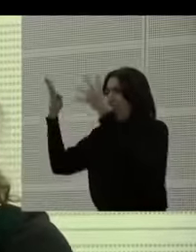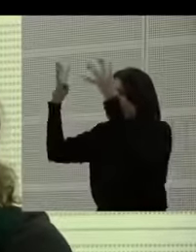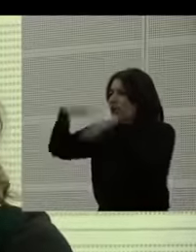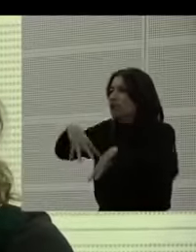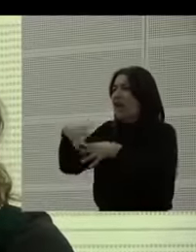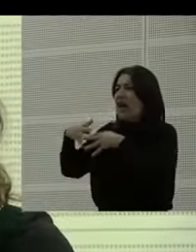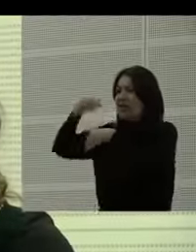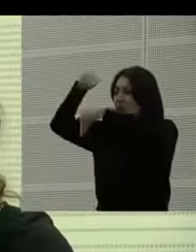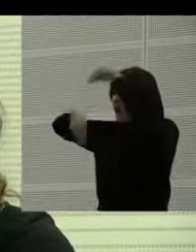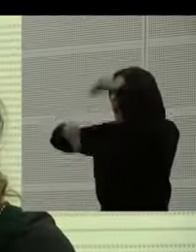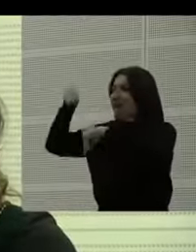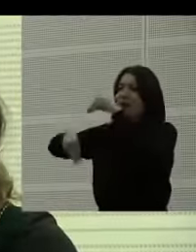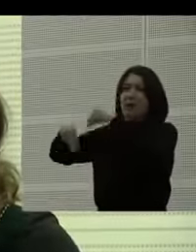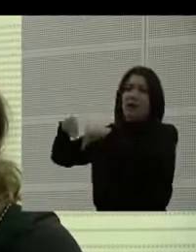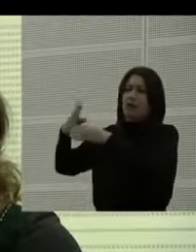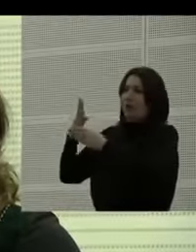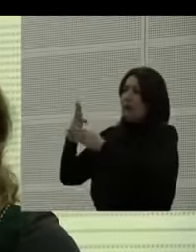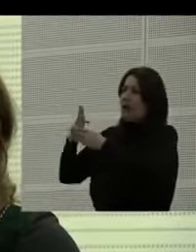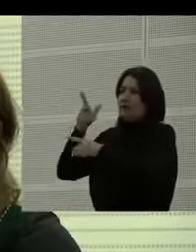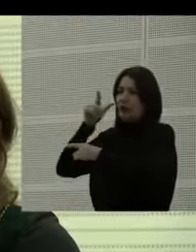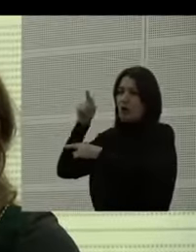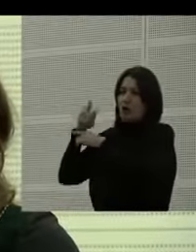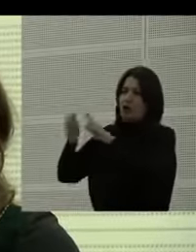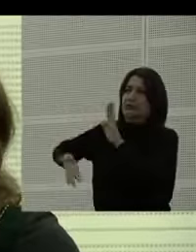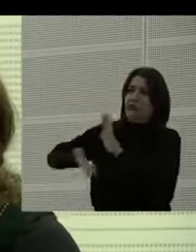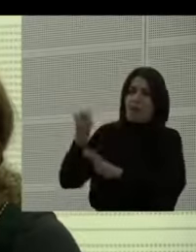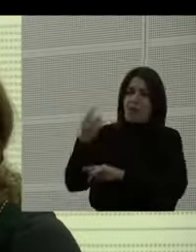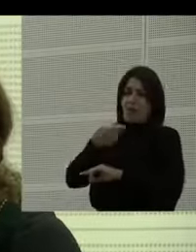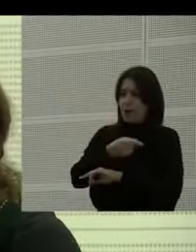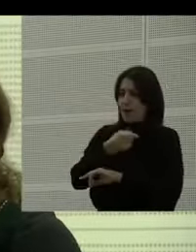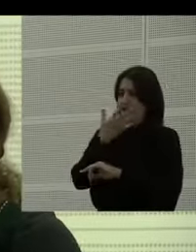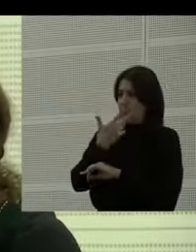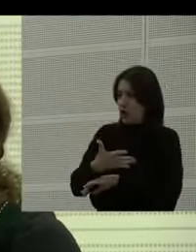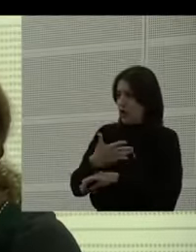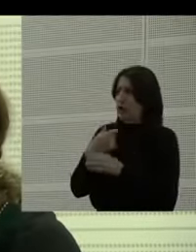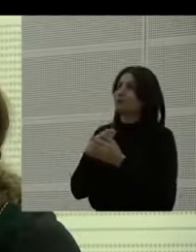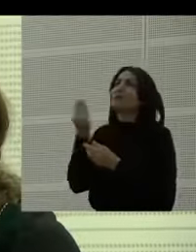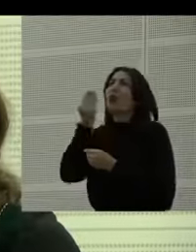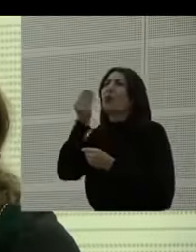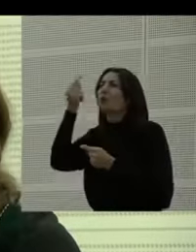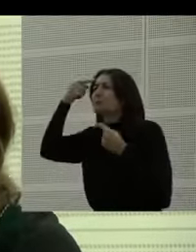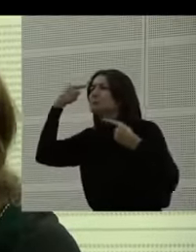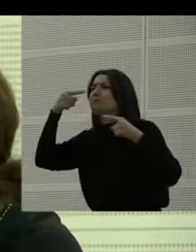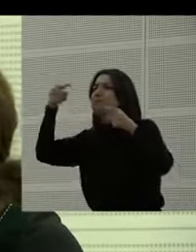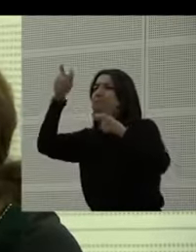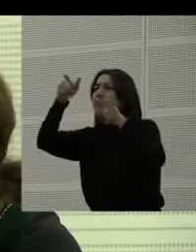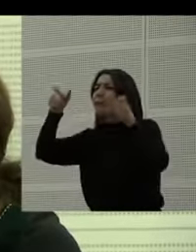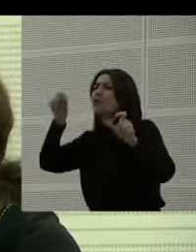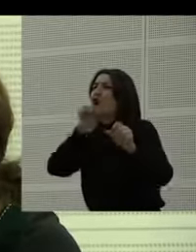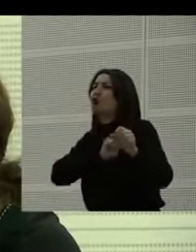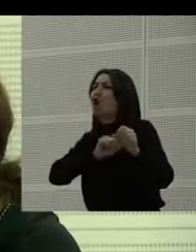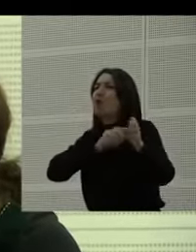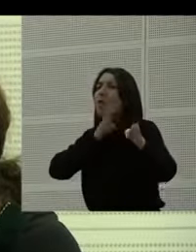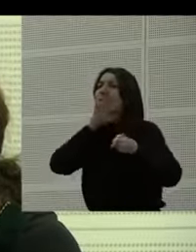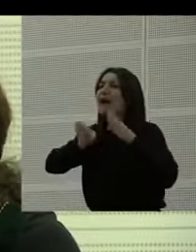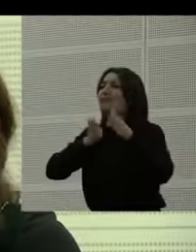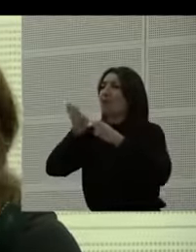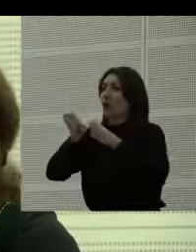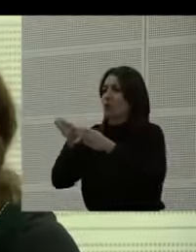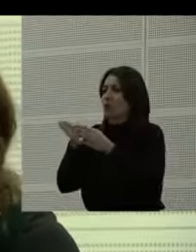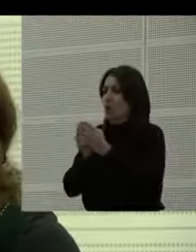un bombardamento. Mi è venuta alla mente le persone che soffrono di persecuzione